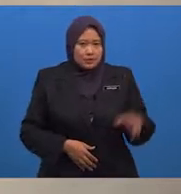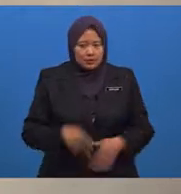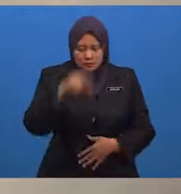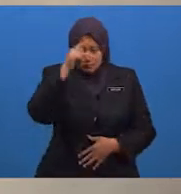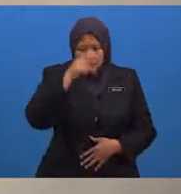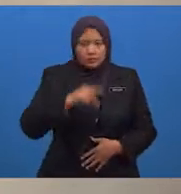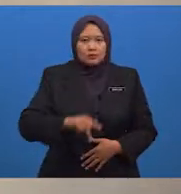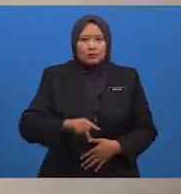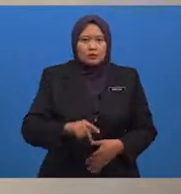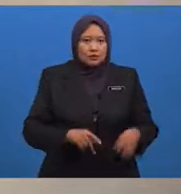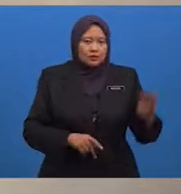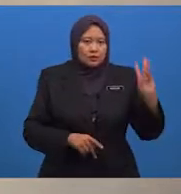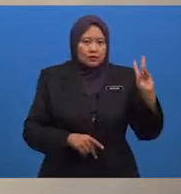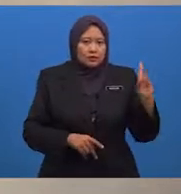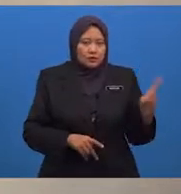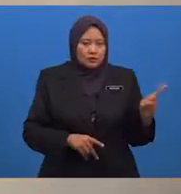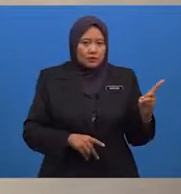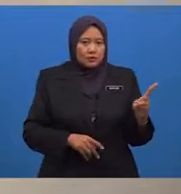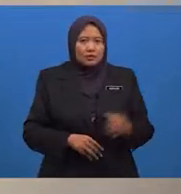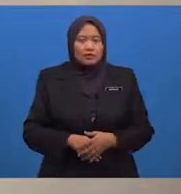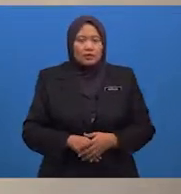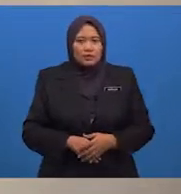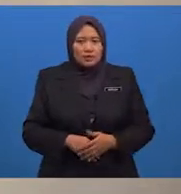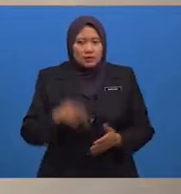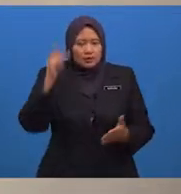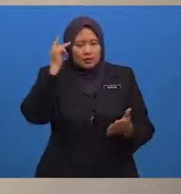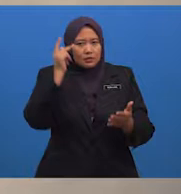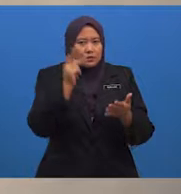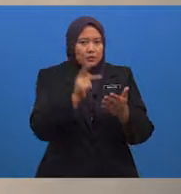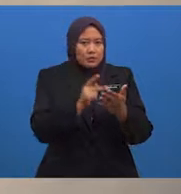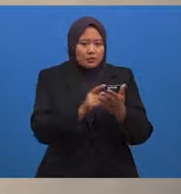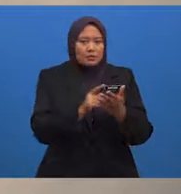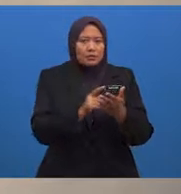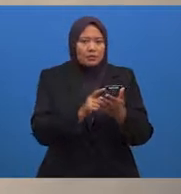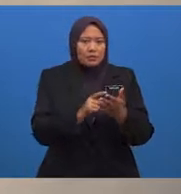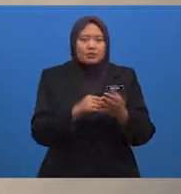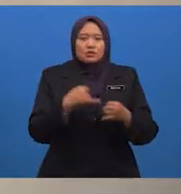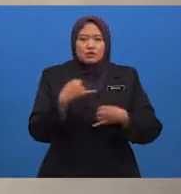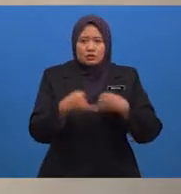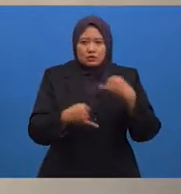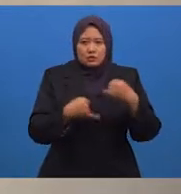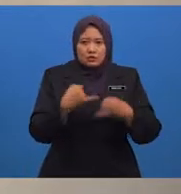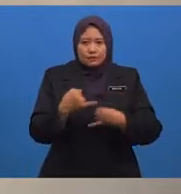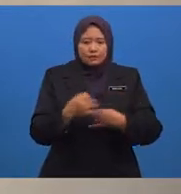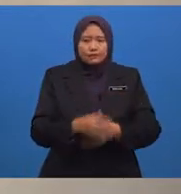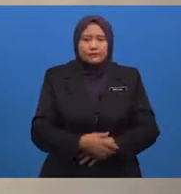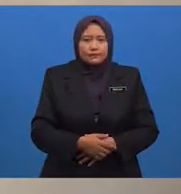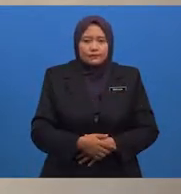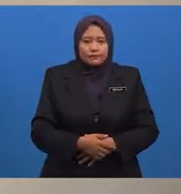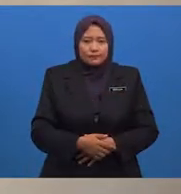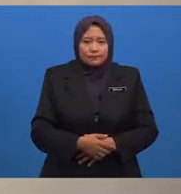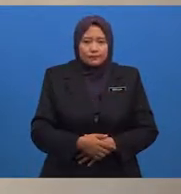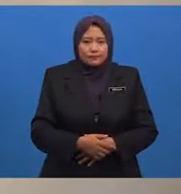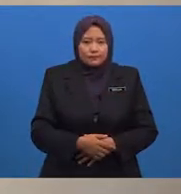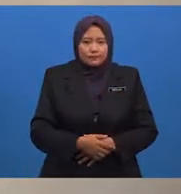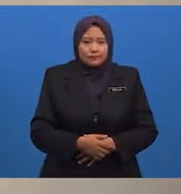Keprihatinan dan D. Mengenang jasa. Silakan murid-murid menjawab soalan ini